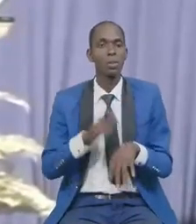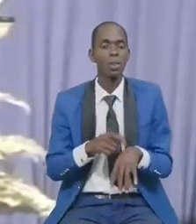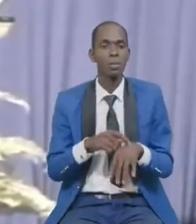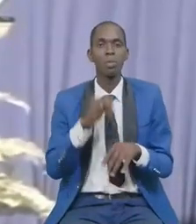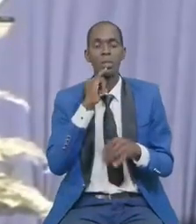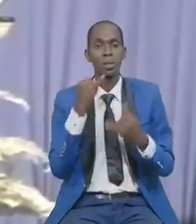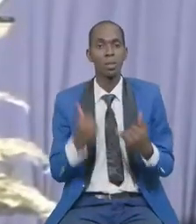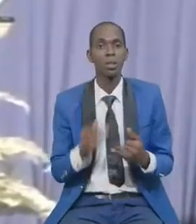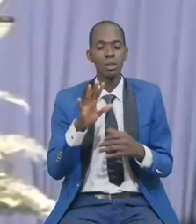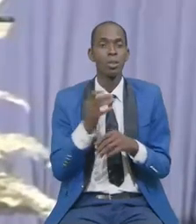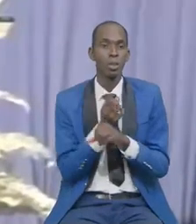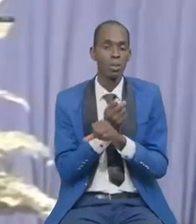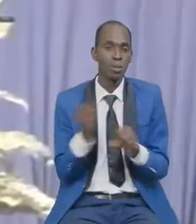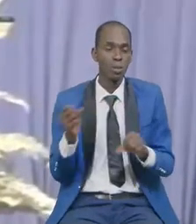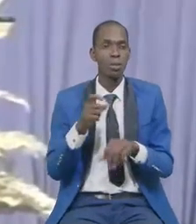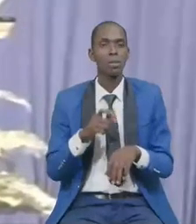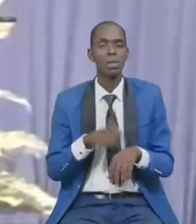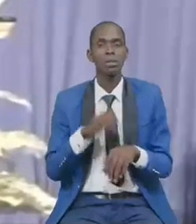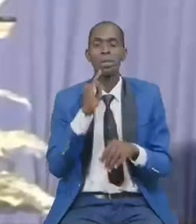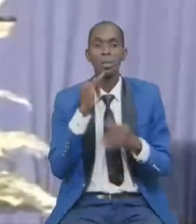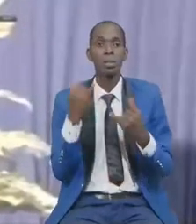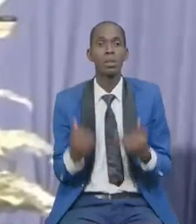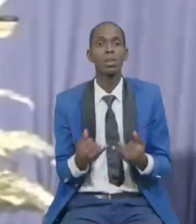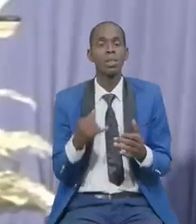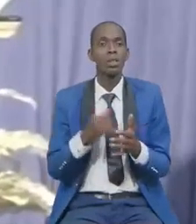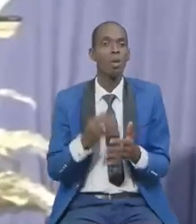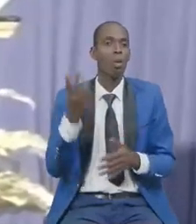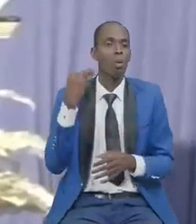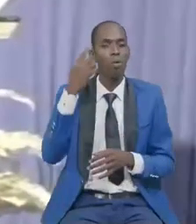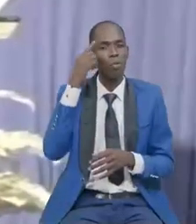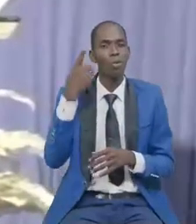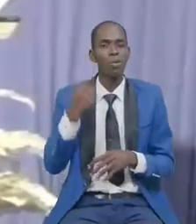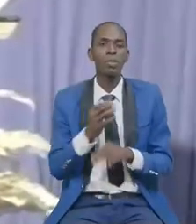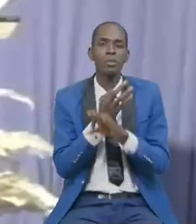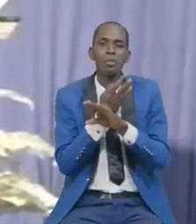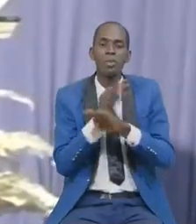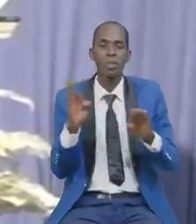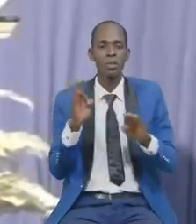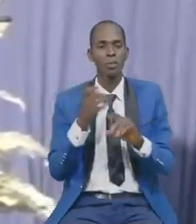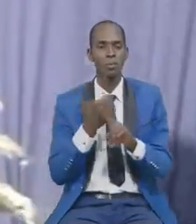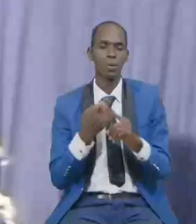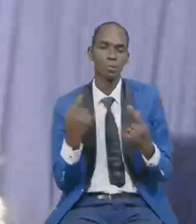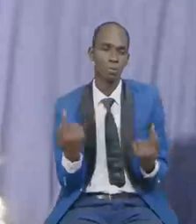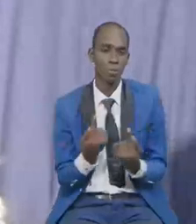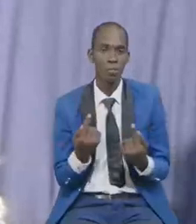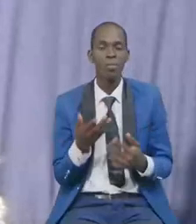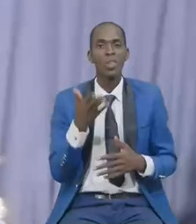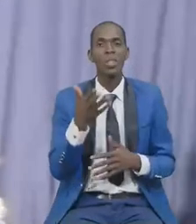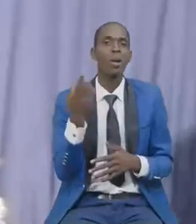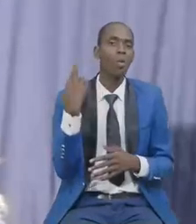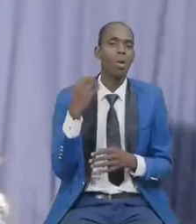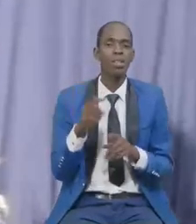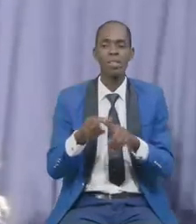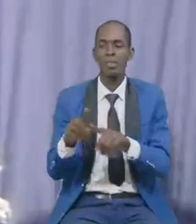de salut est venue. C'était pour leur liberté du péché. Il y avait différents types de péchés dans leur